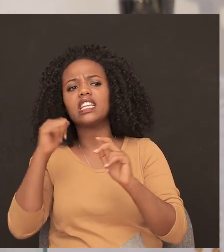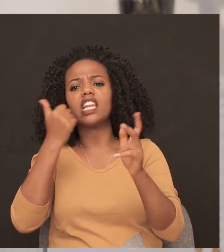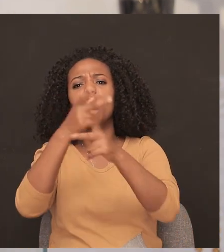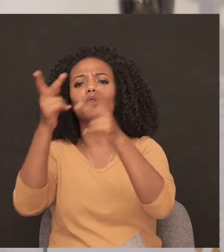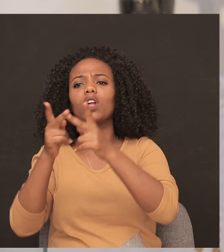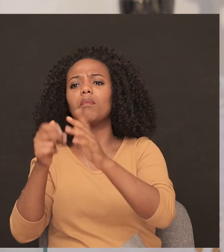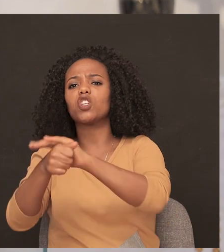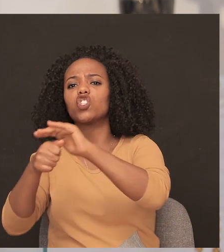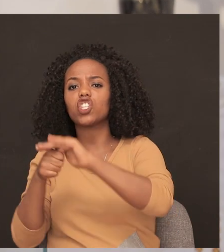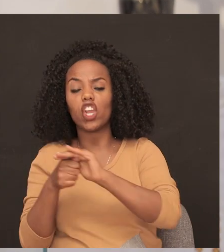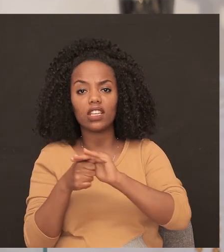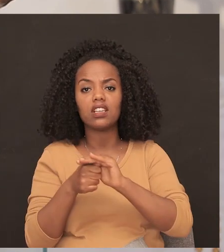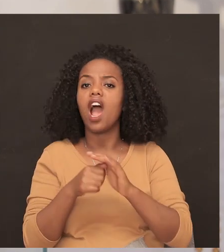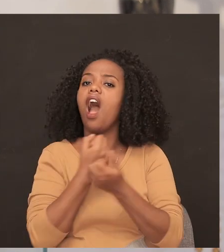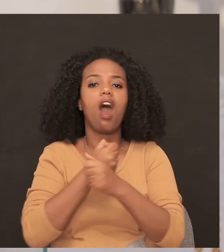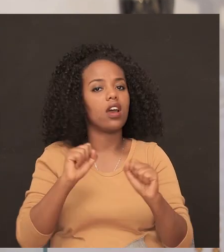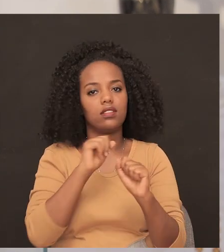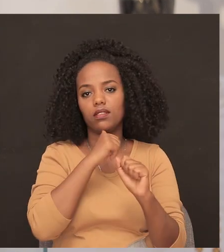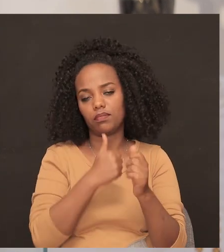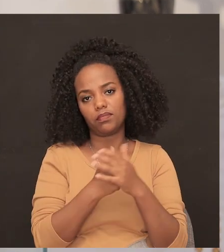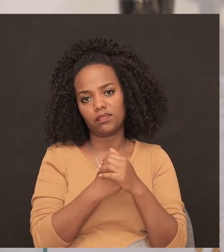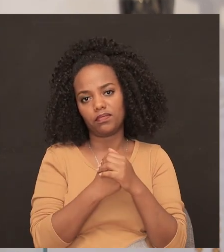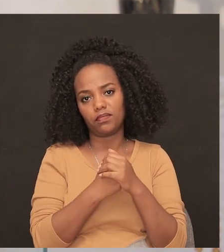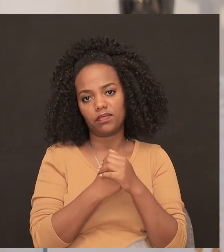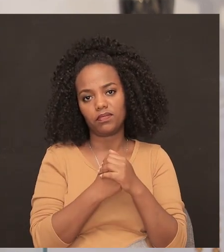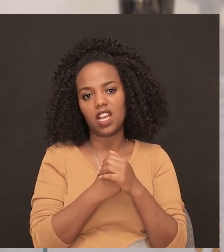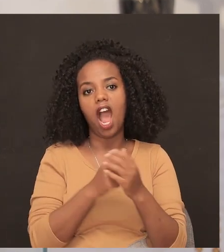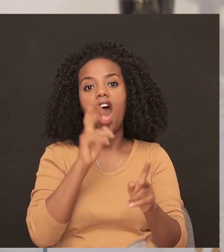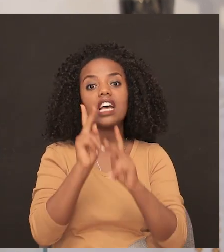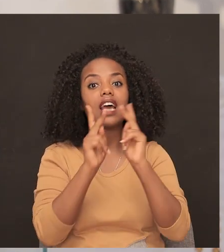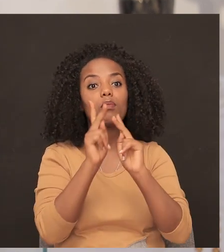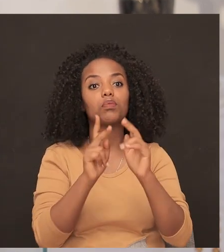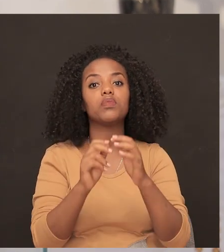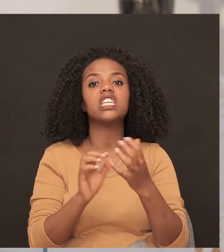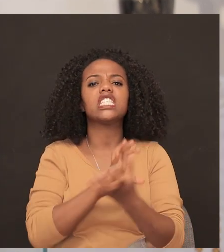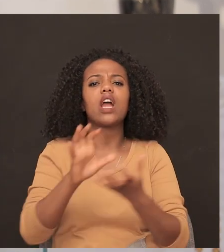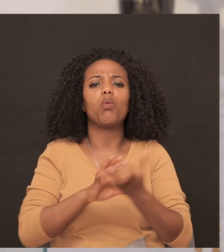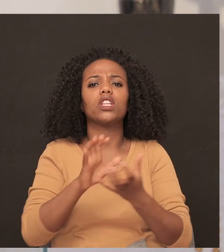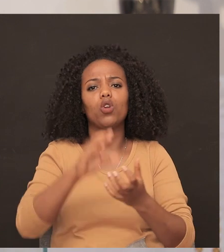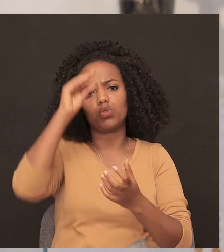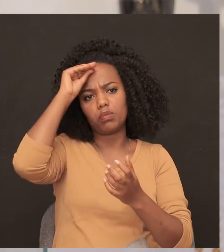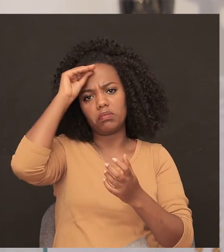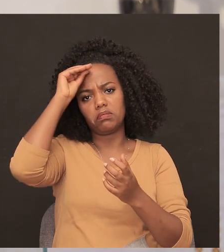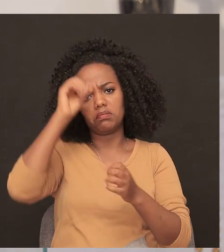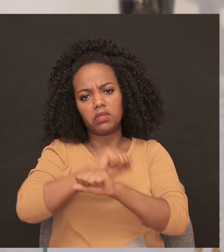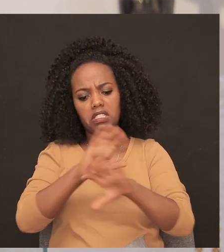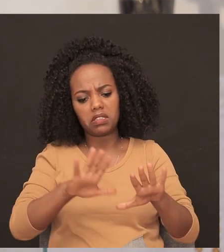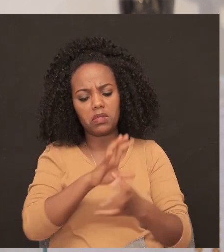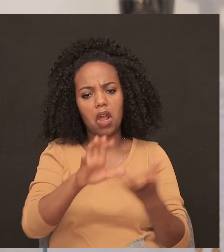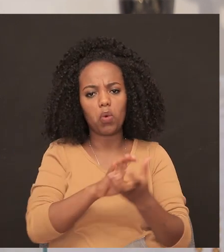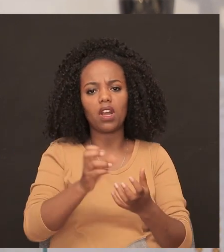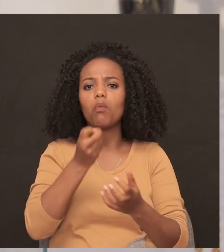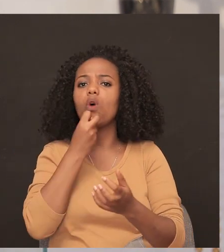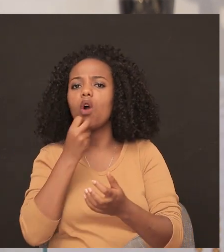ቦታ መሸሸግ ለካ አያድንም። ለካ አህዛብም ይናወጣሉ፣ ምድርም ትናወጣለች፣ ውሃውም